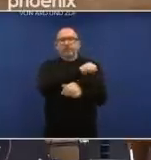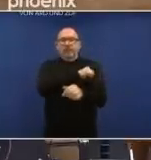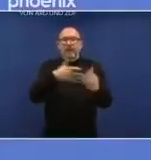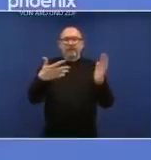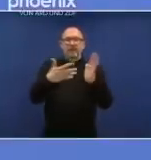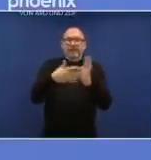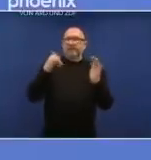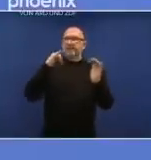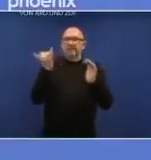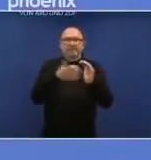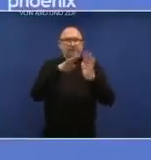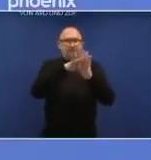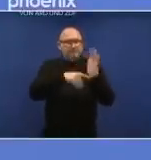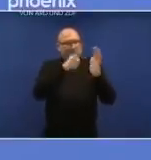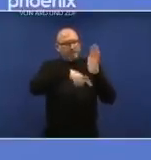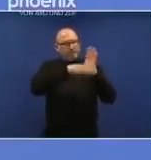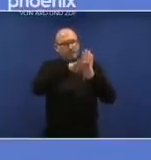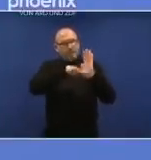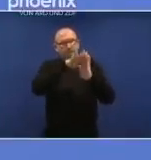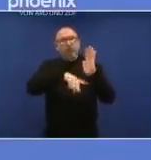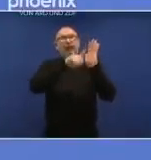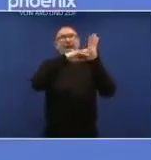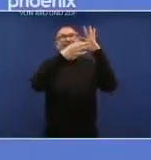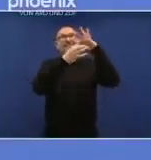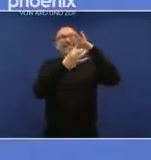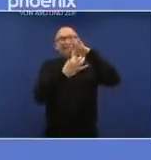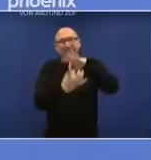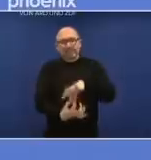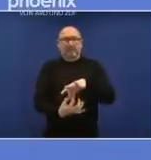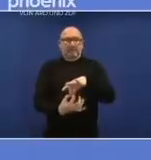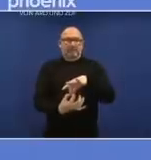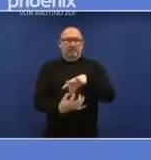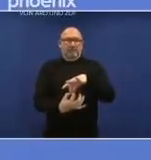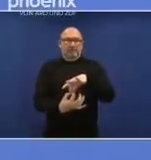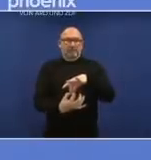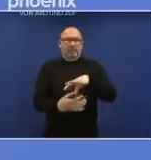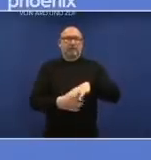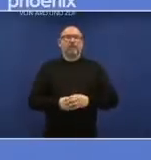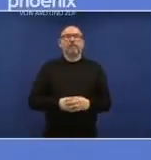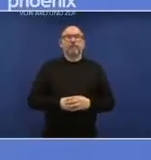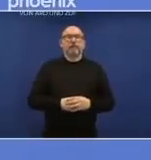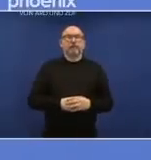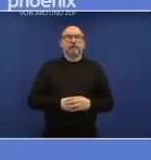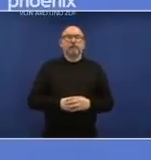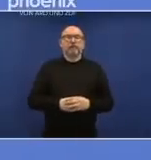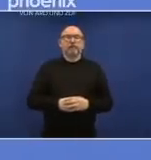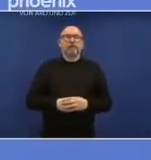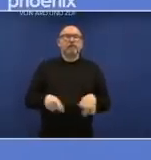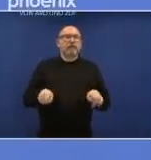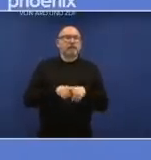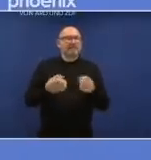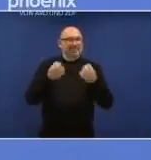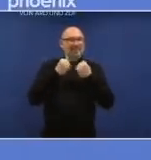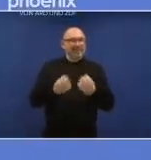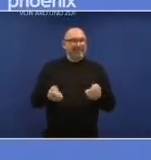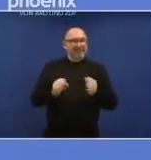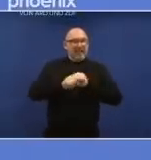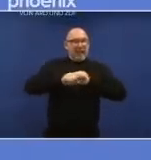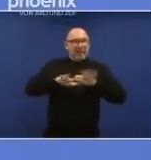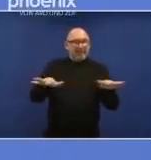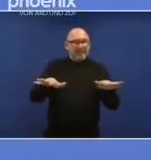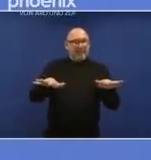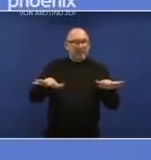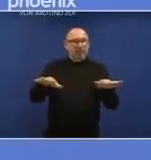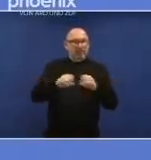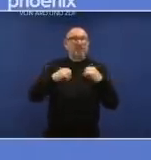die Einreiseverordnung. Das alles hängt in gewisser Weise daran. Es ist genauso die Feststellung dieser epidemischen Lage von